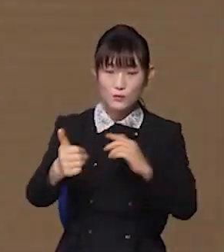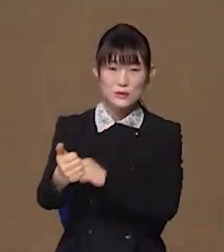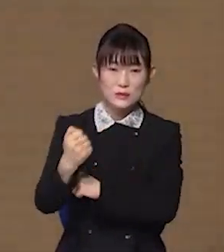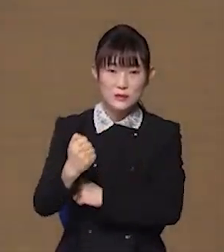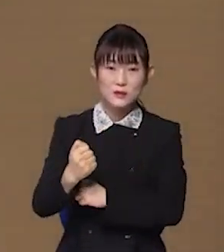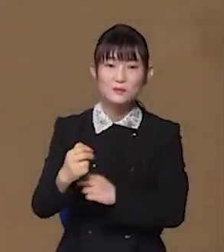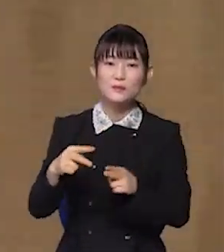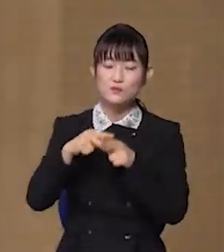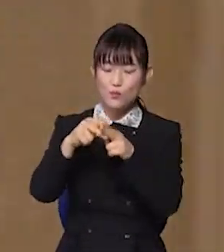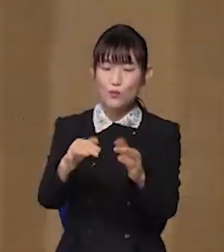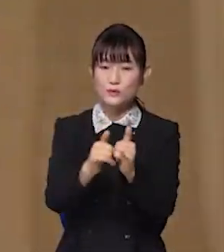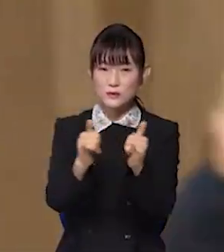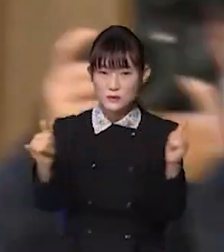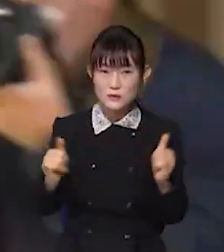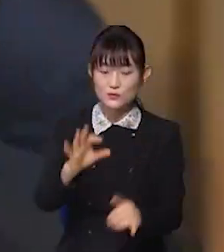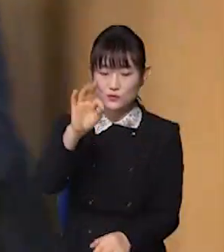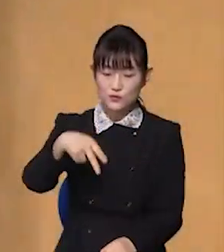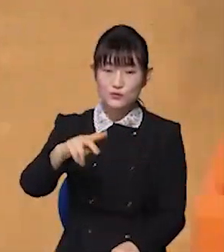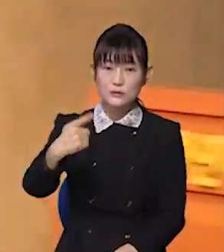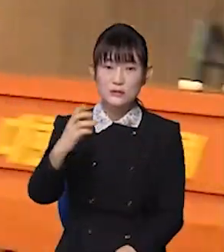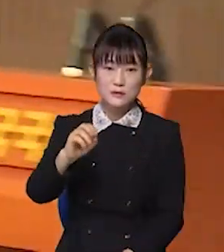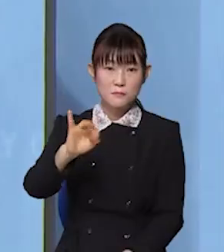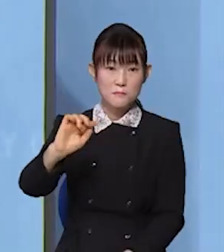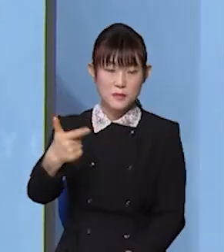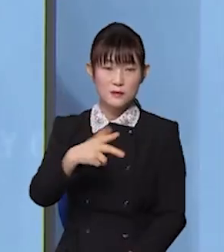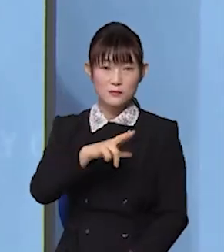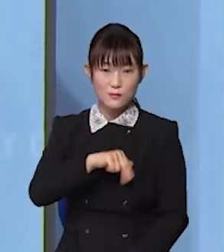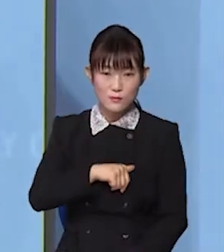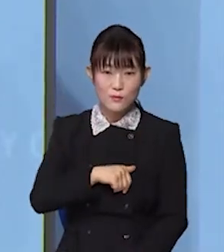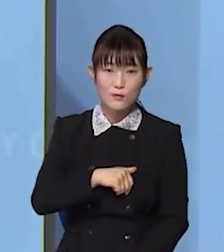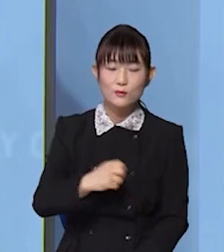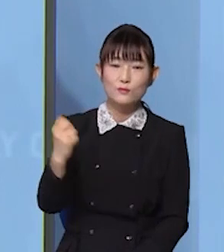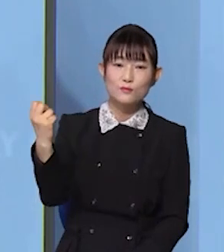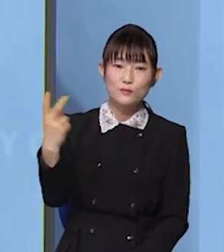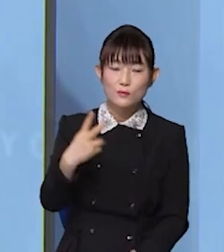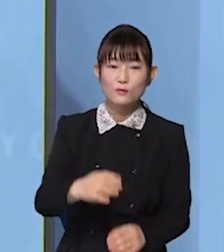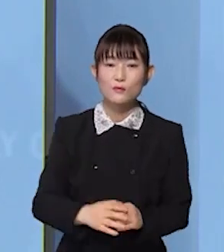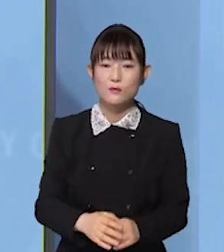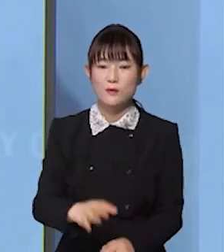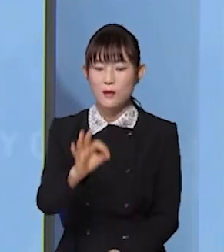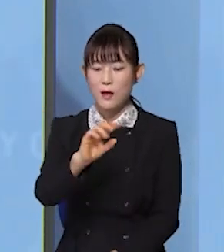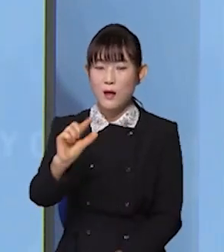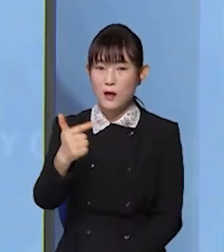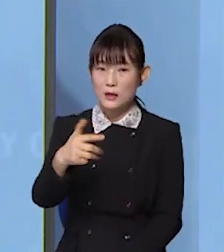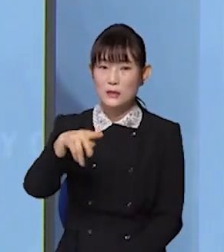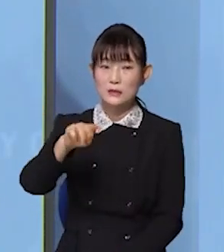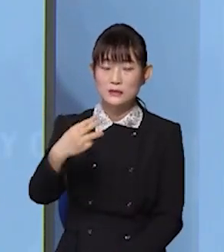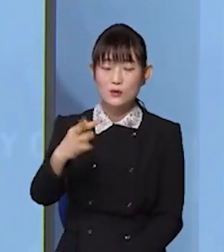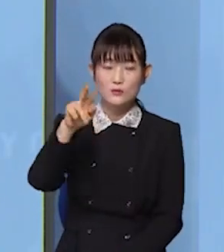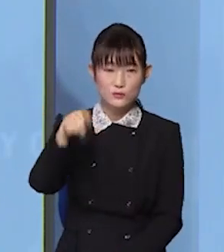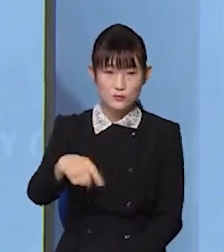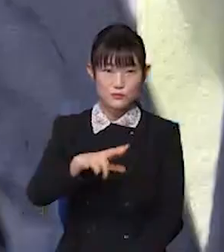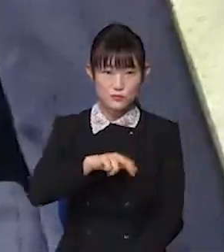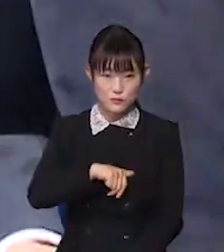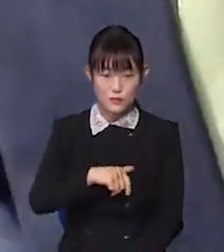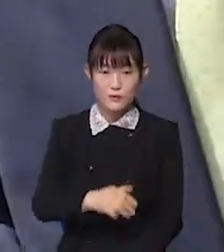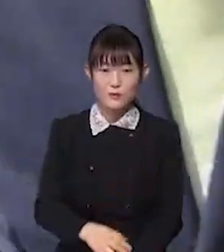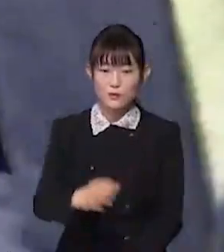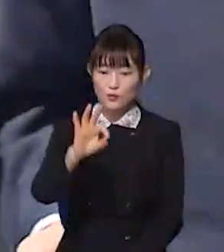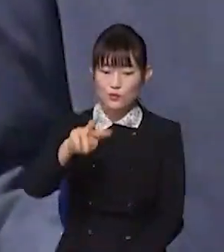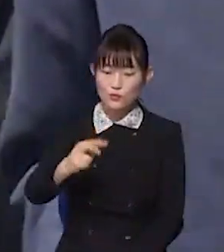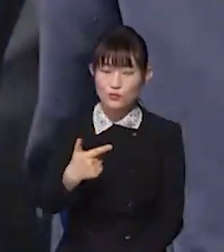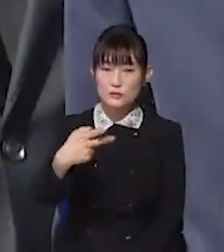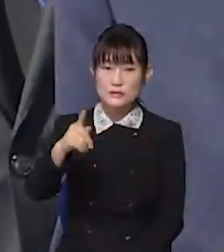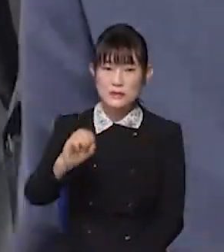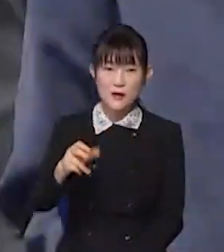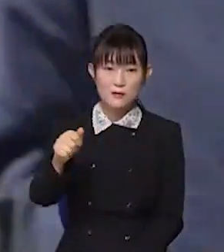차기 당권 선거 후보자로는 유승민 전 의원, 그리고 수도권 대표론에 공감대를 형성하는 안철수, 윤상현